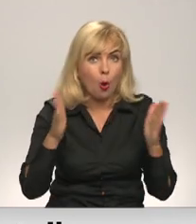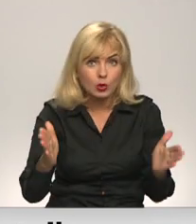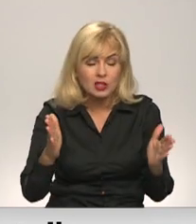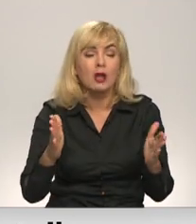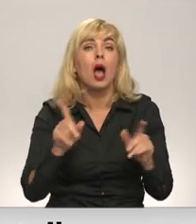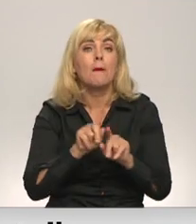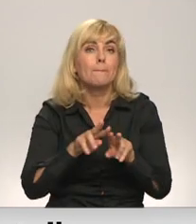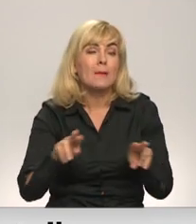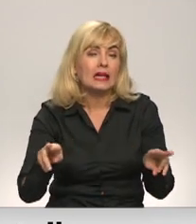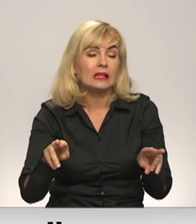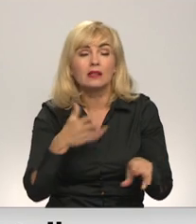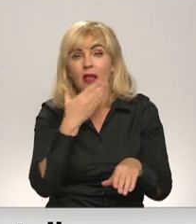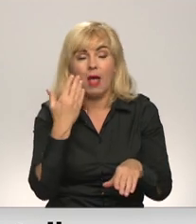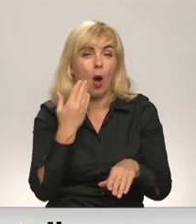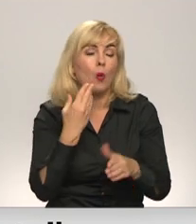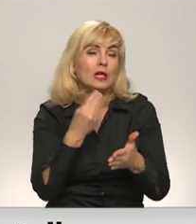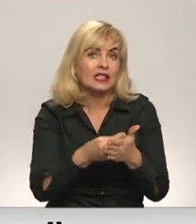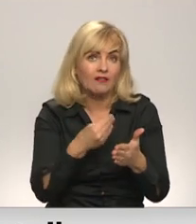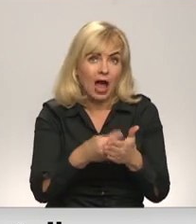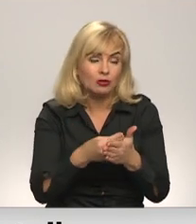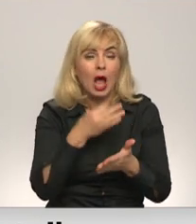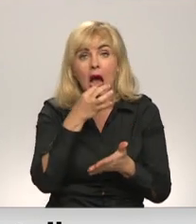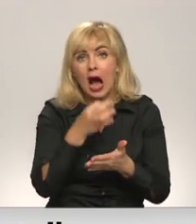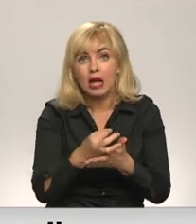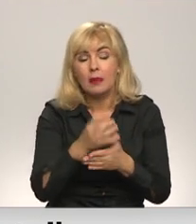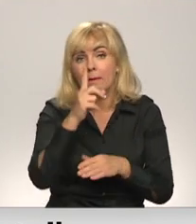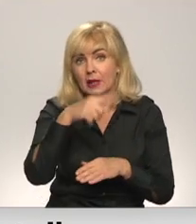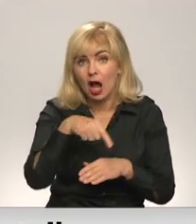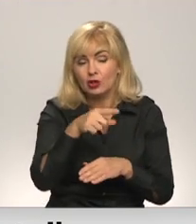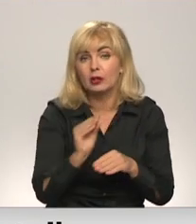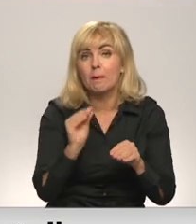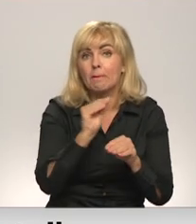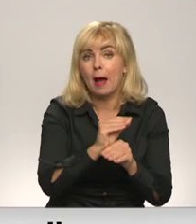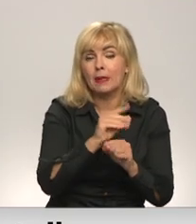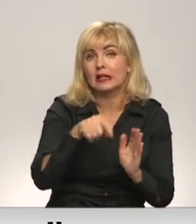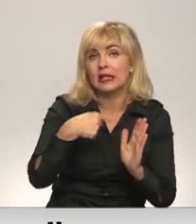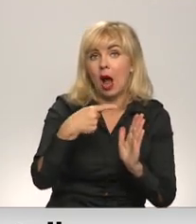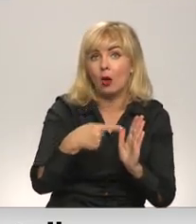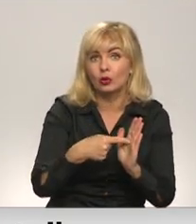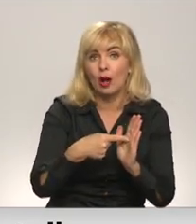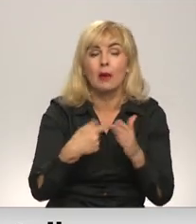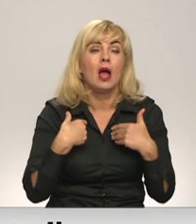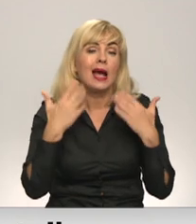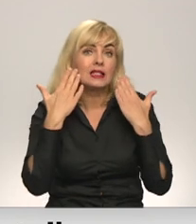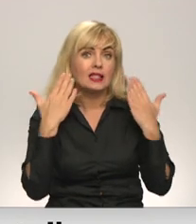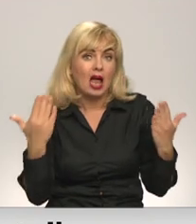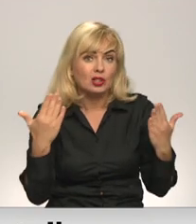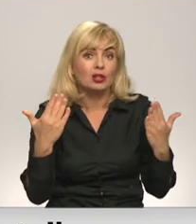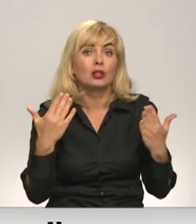Turklāt ministrija nemaz neesot izvērtējusi atbildes uz prasītajiem papildus jautājumiem. Nezinām, kādā ziņā